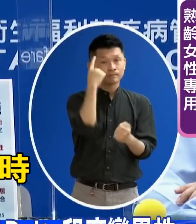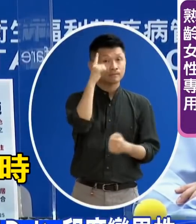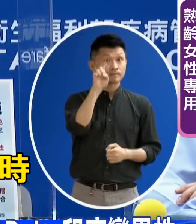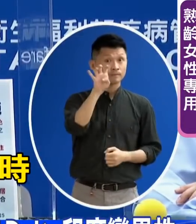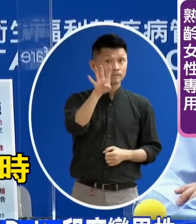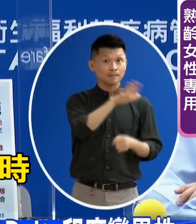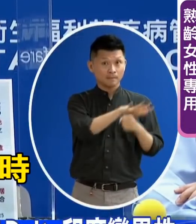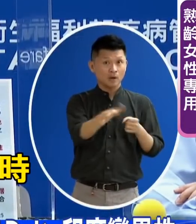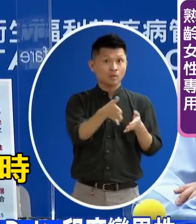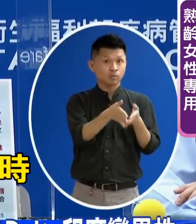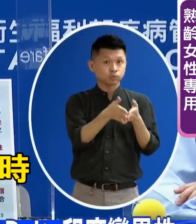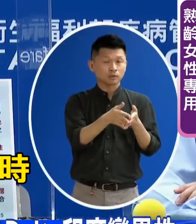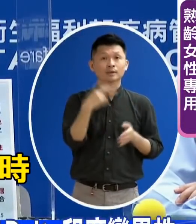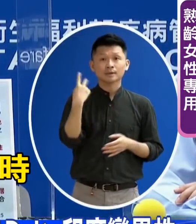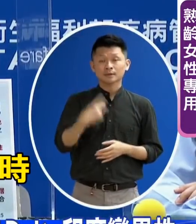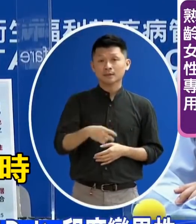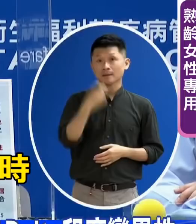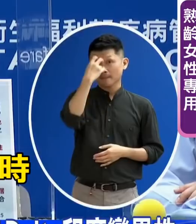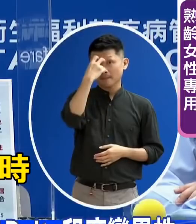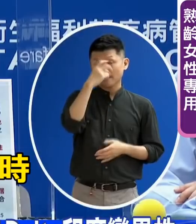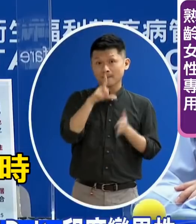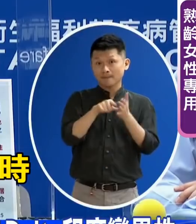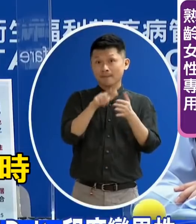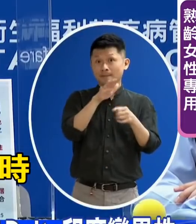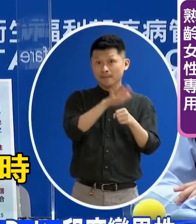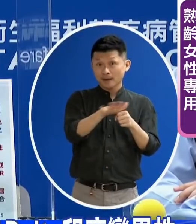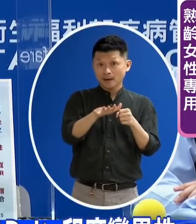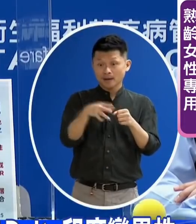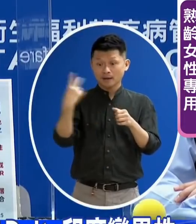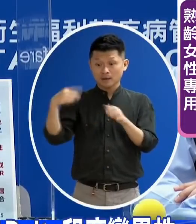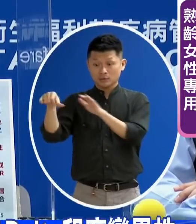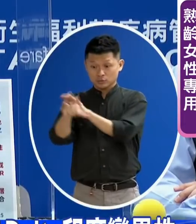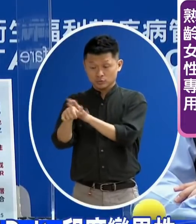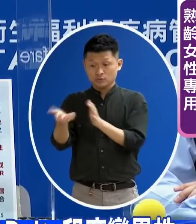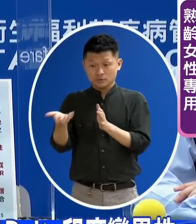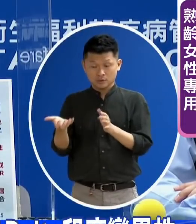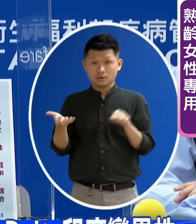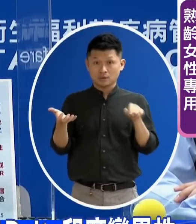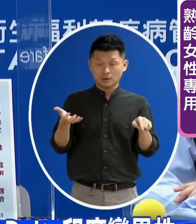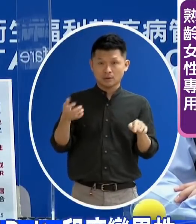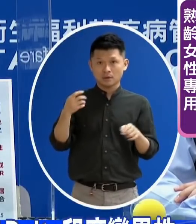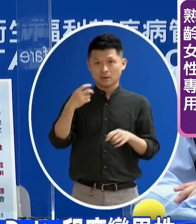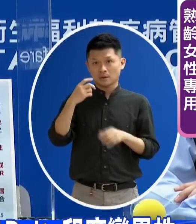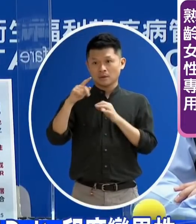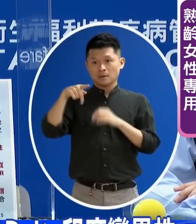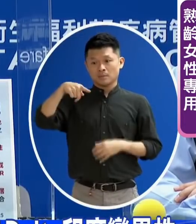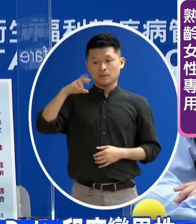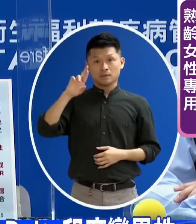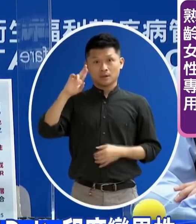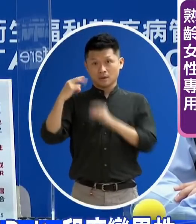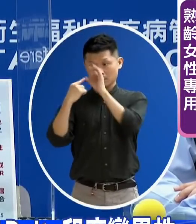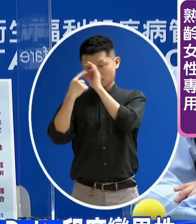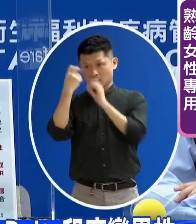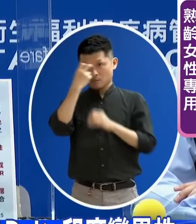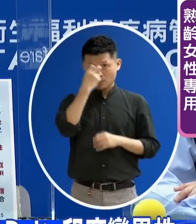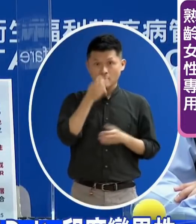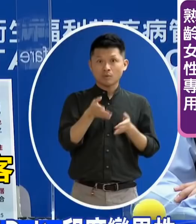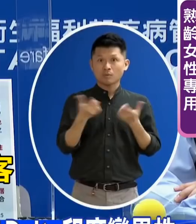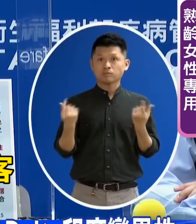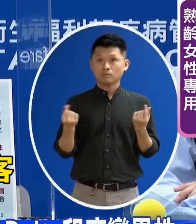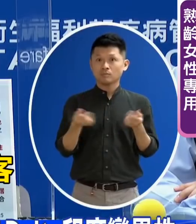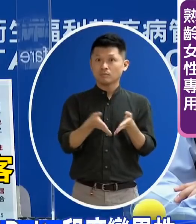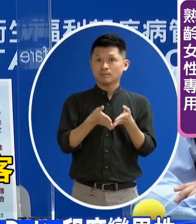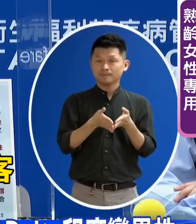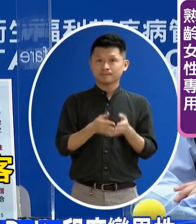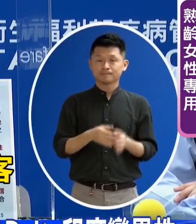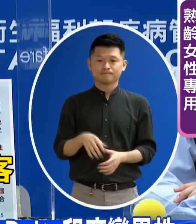且在检疫期满跟入住时，都要检验 PCR。那被我们这样强制进入